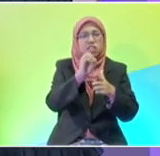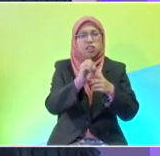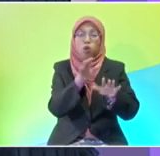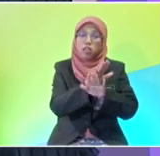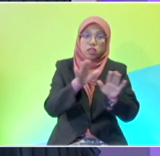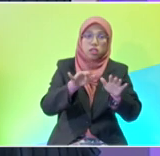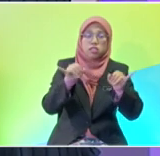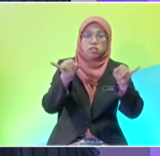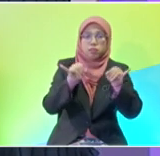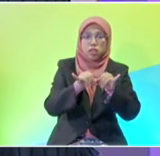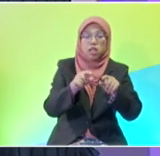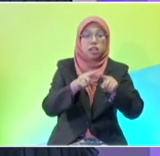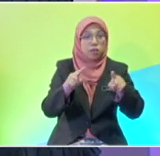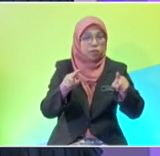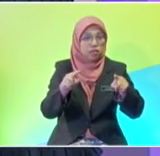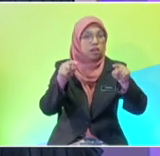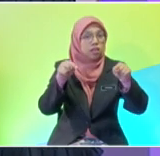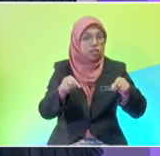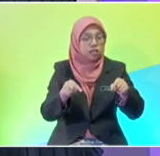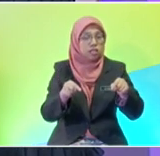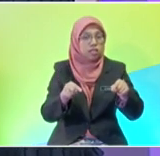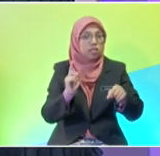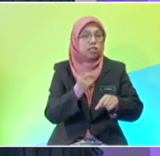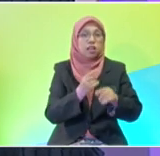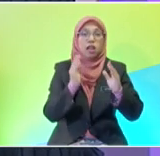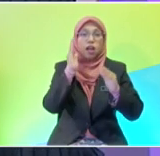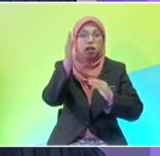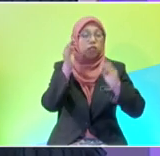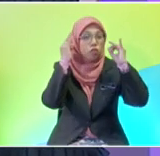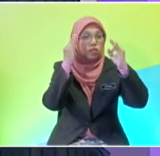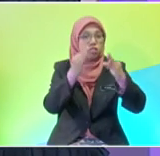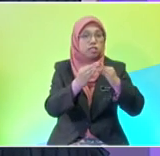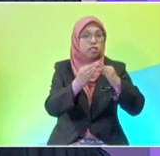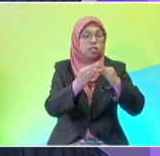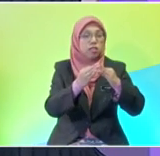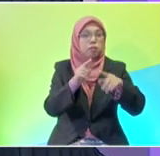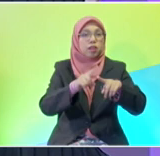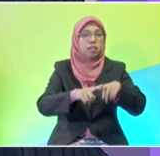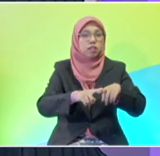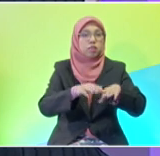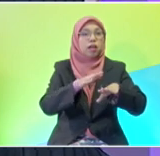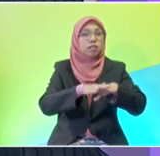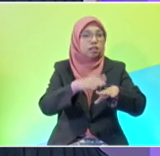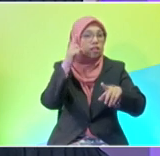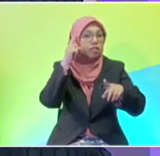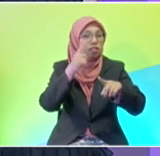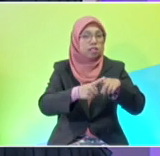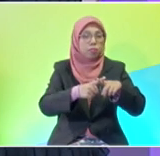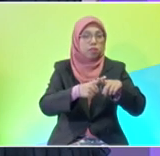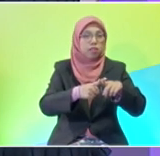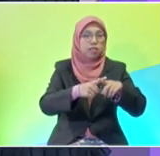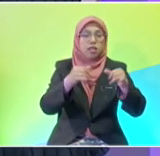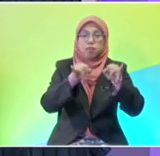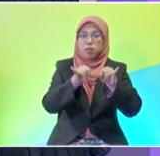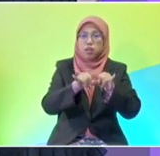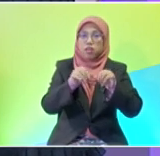hari ini kita akan memfokuskan kepada kesilapan diimbangan juga oke